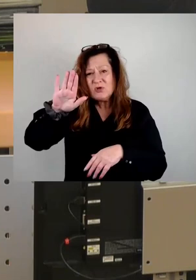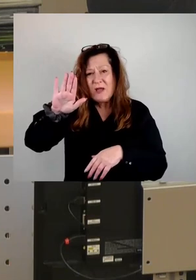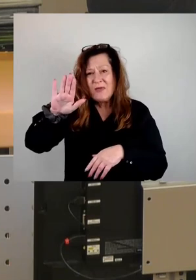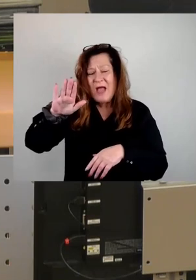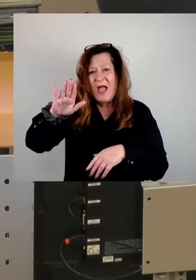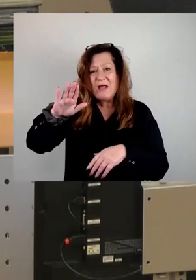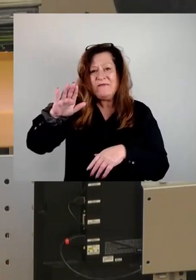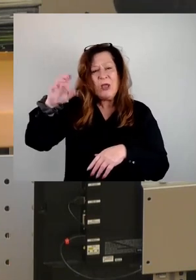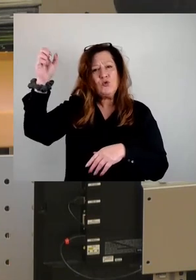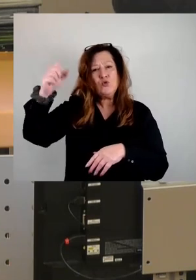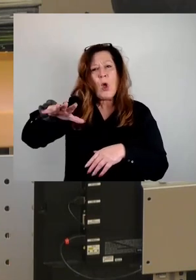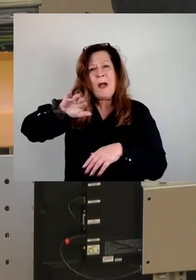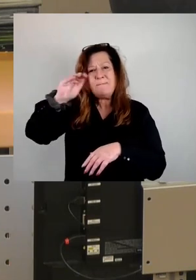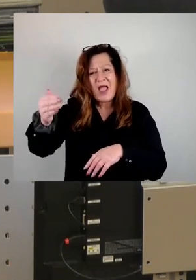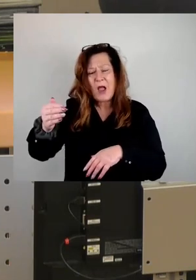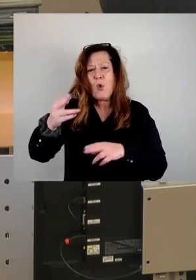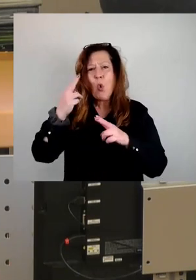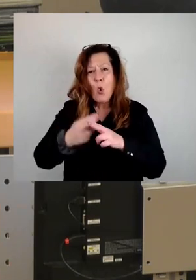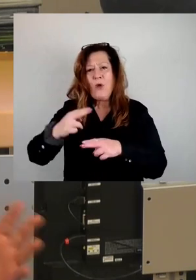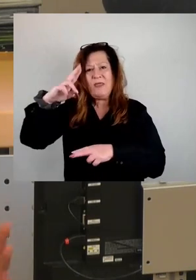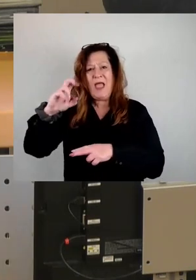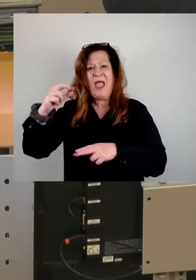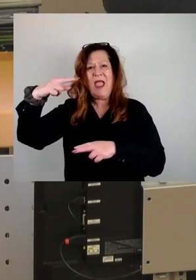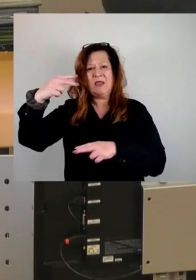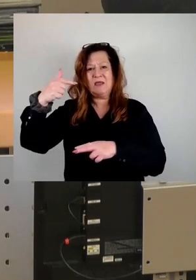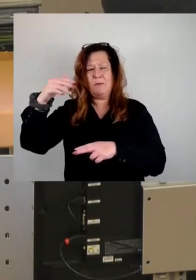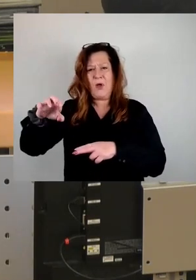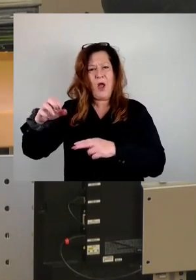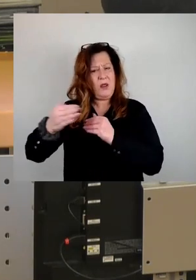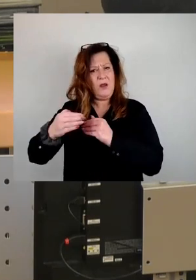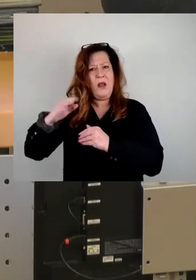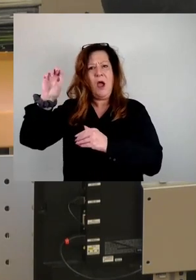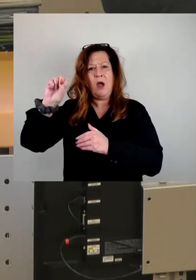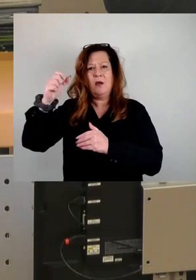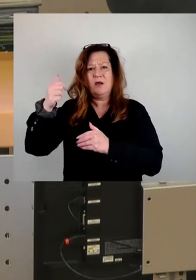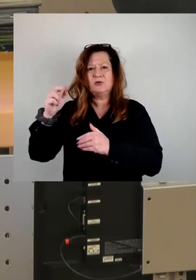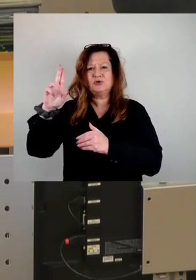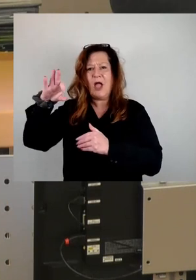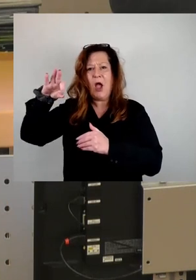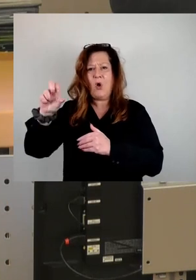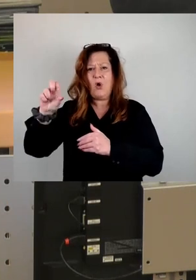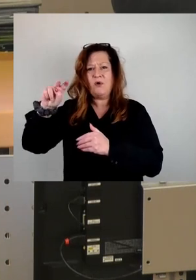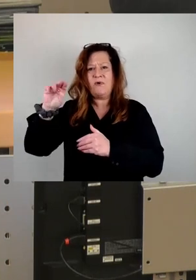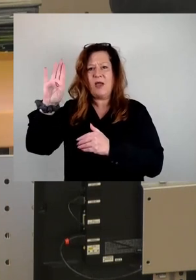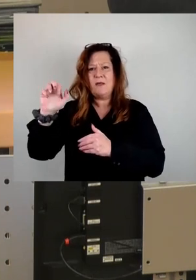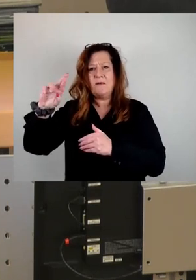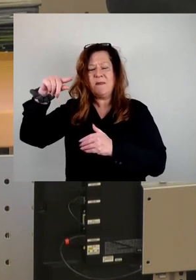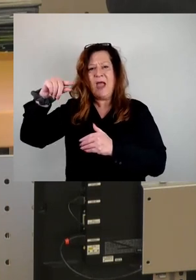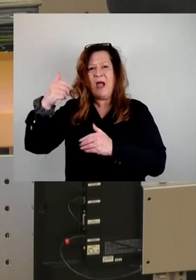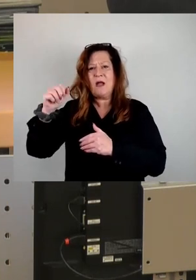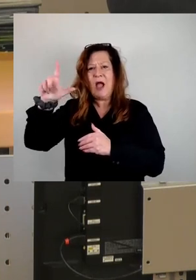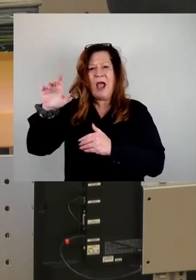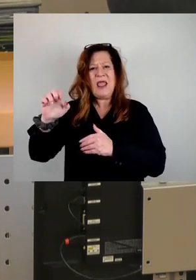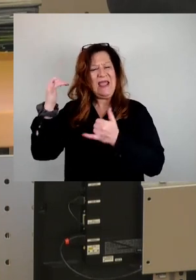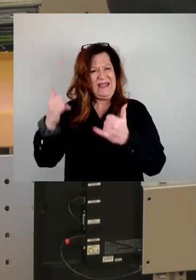dort, und dem Hechtpark an der Stauffenbergallee, da gibt es ein großes Gelände, was jetzt von der Bereitschaftspolizei genutzt wird. Und wer es